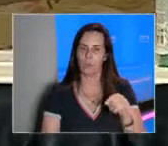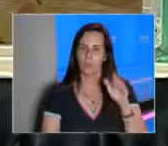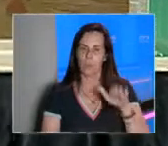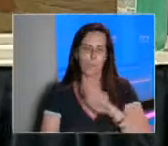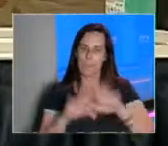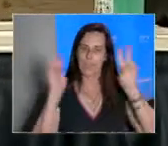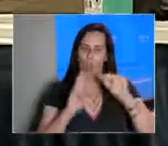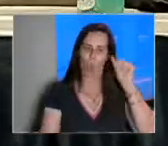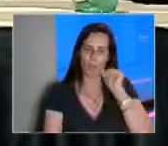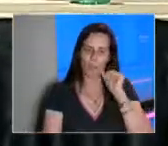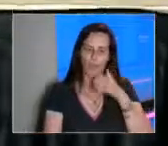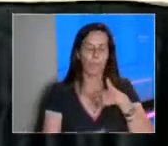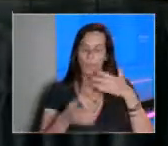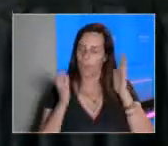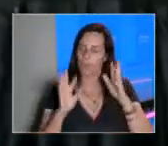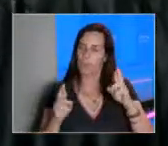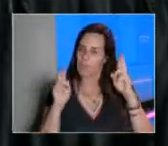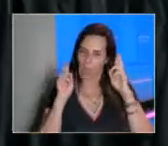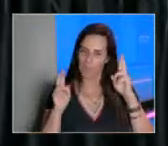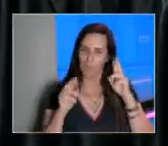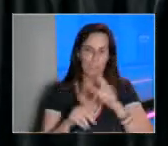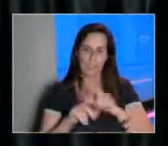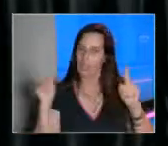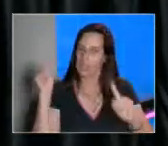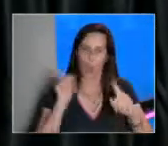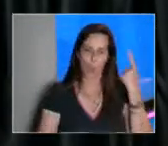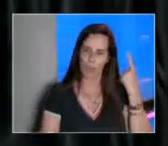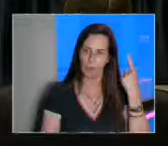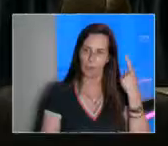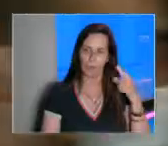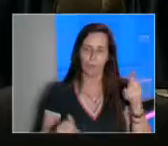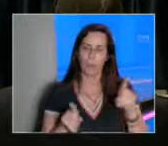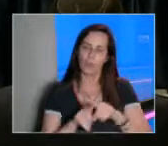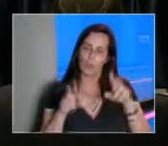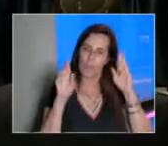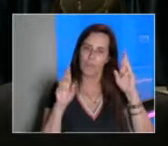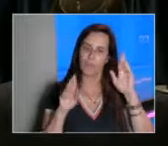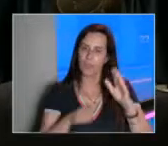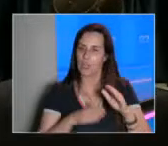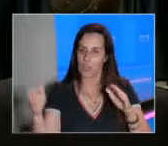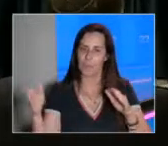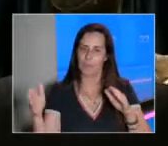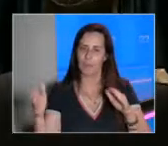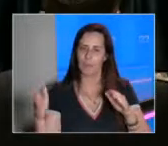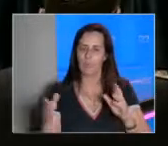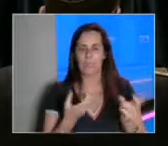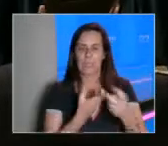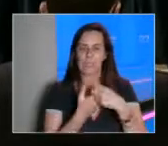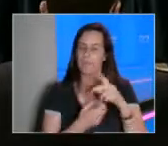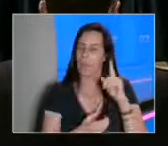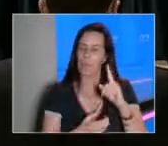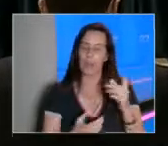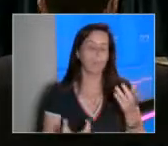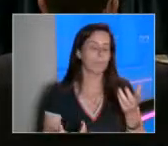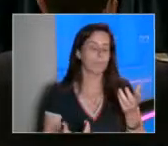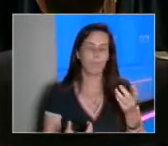בלי כחול לבן. אני מאוד מאוד מקווה שזה לא יקרה, כמו שקיוויתי גם שימינה תצטרף, אבל